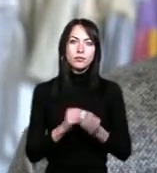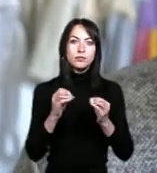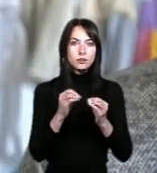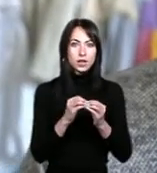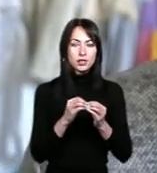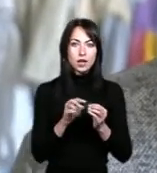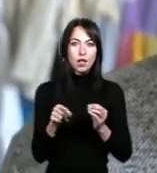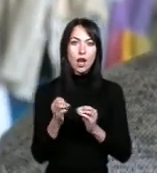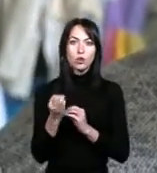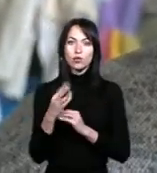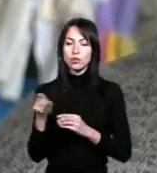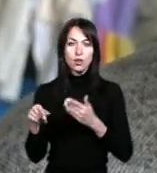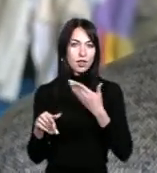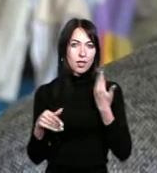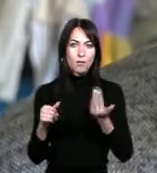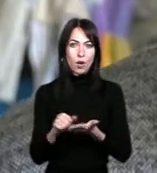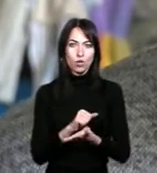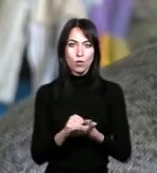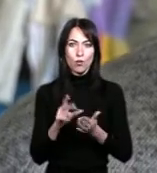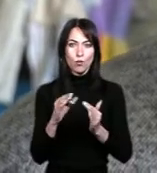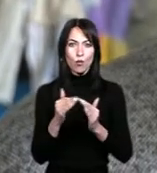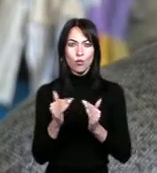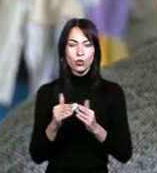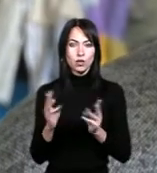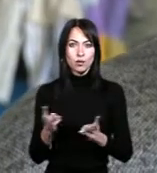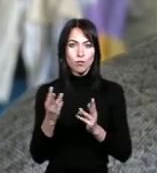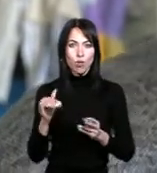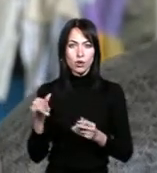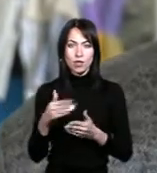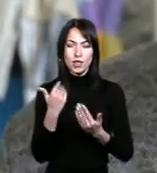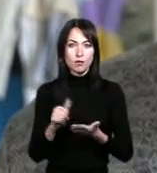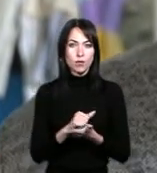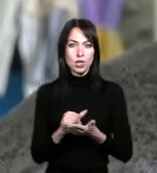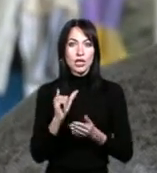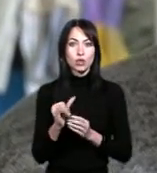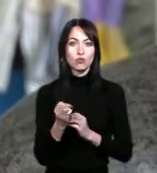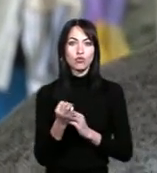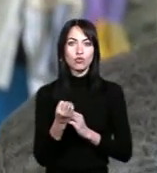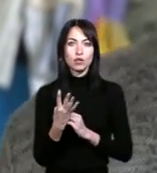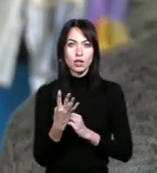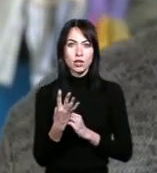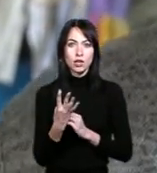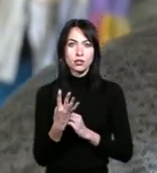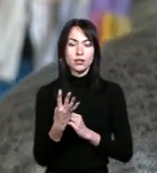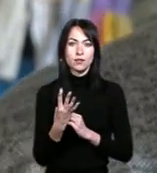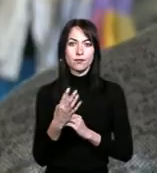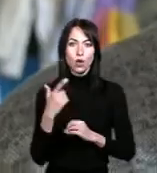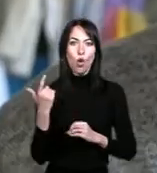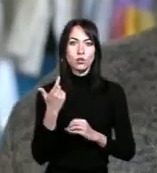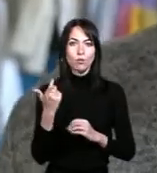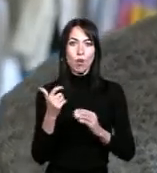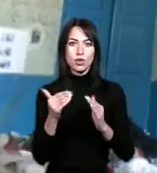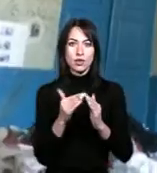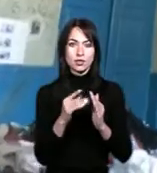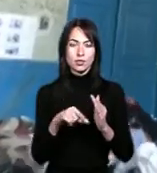10, 14, що нема документів, у кого будинки погоріли. І 14, в кого господарські споруди